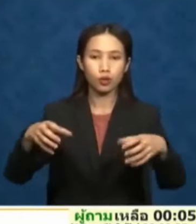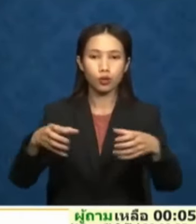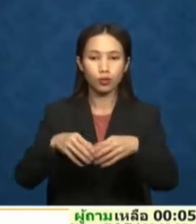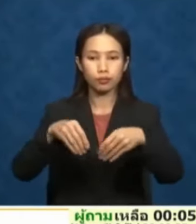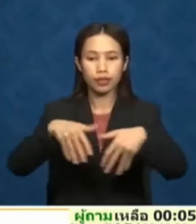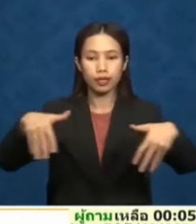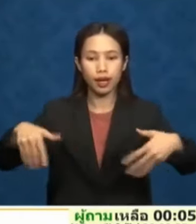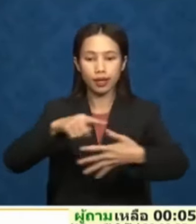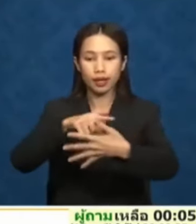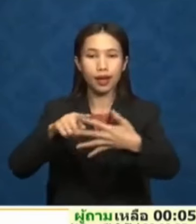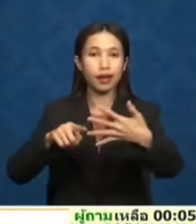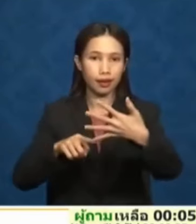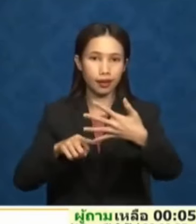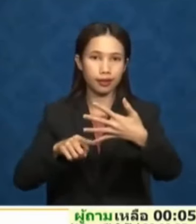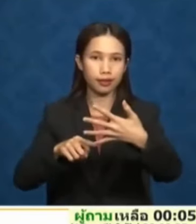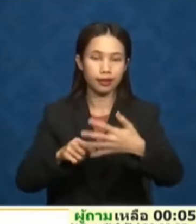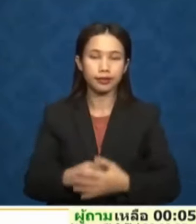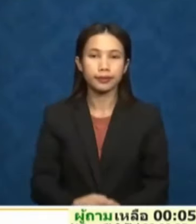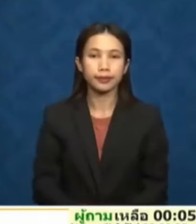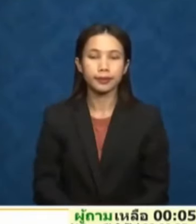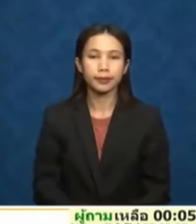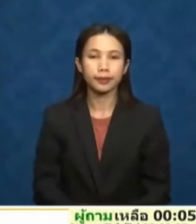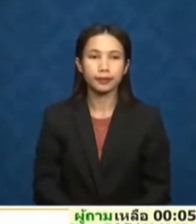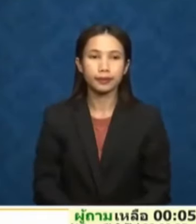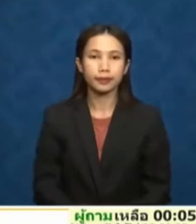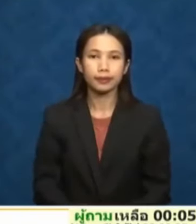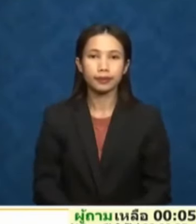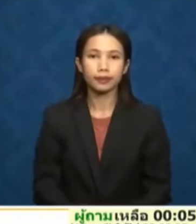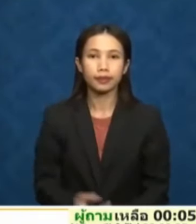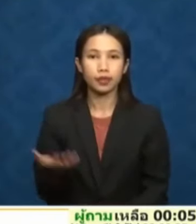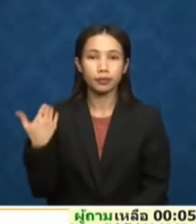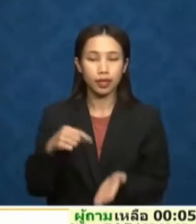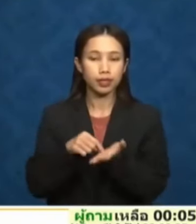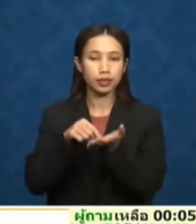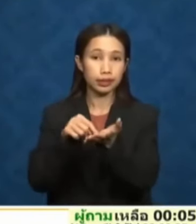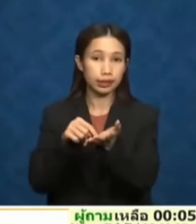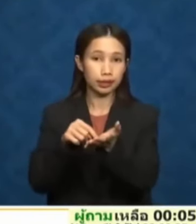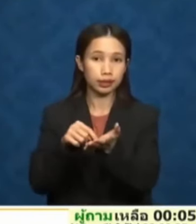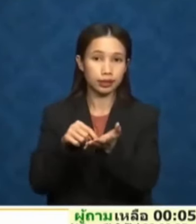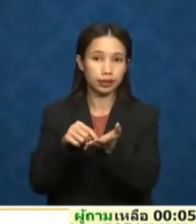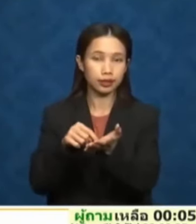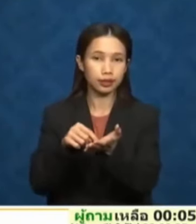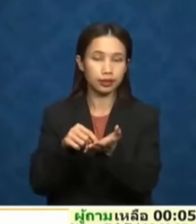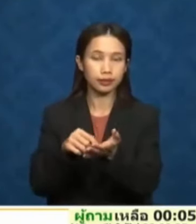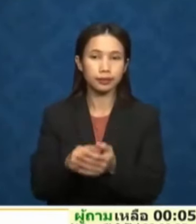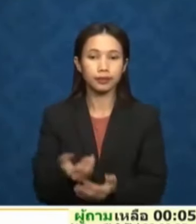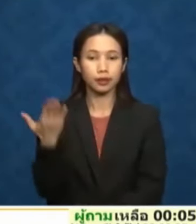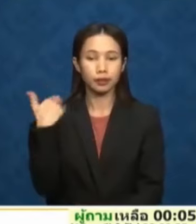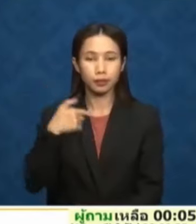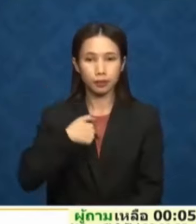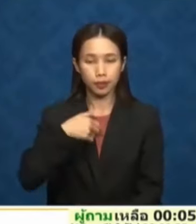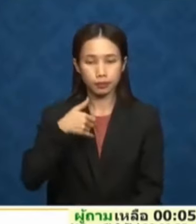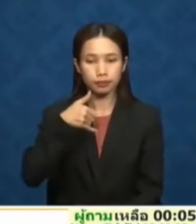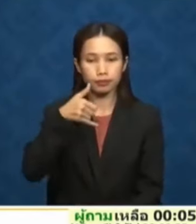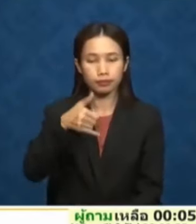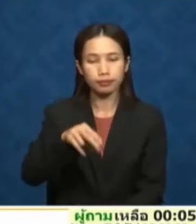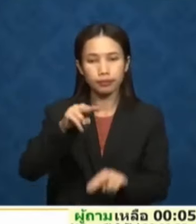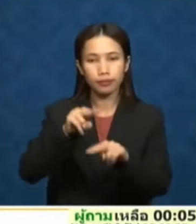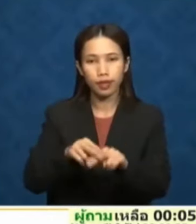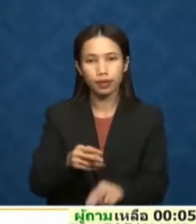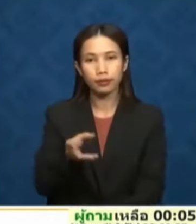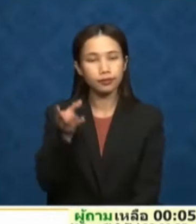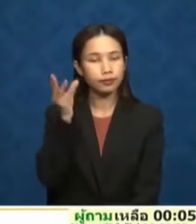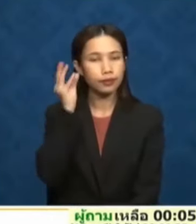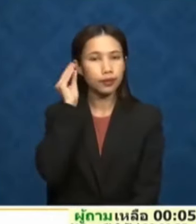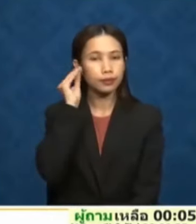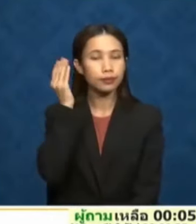บริการนะครับทั้ง 5เครือข่ายที่ได้มาทำข้อเสนอและมายื่นผมเองได้ลงไปนั่งรับนั่งฟังด้วยตน